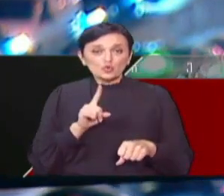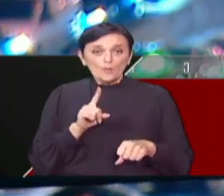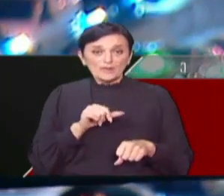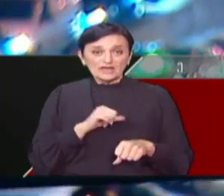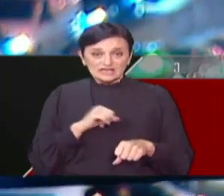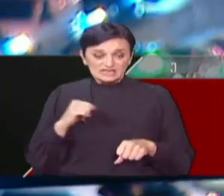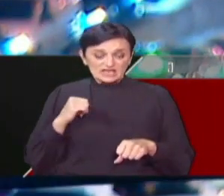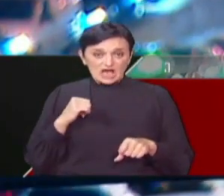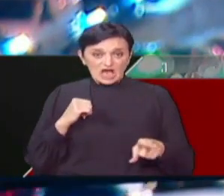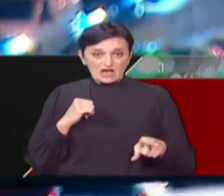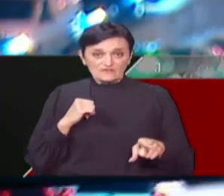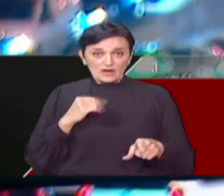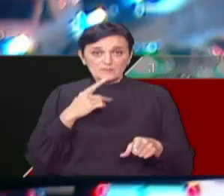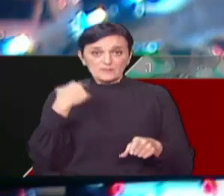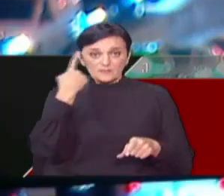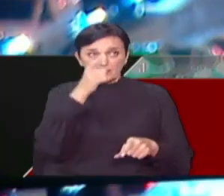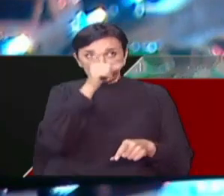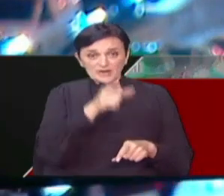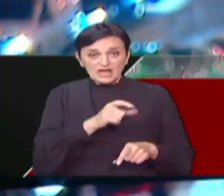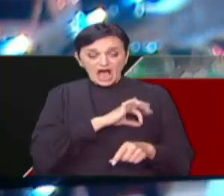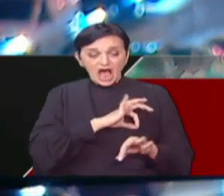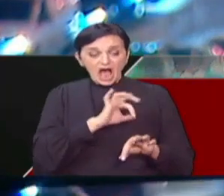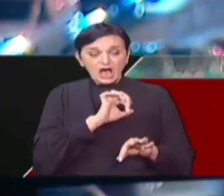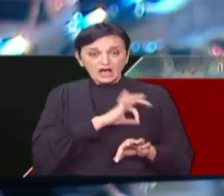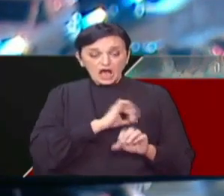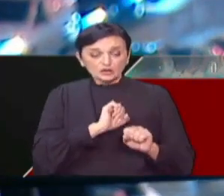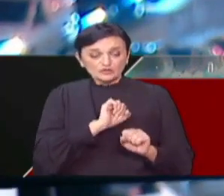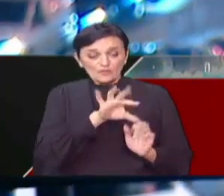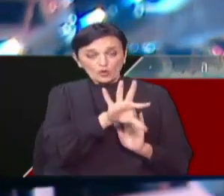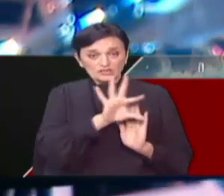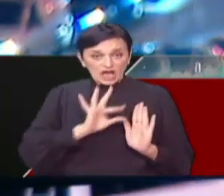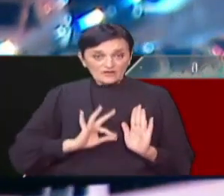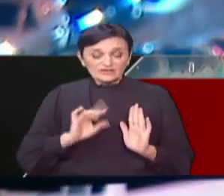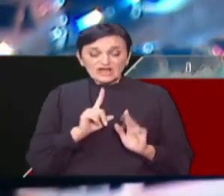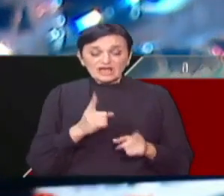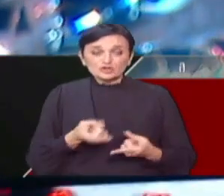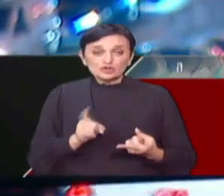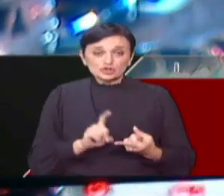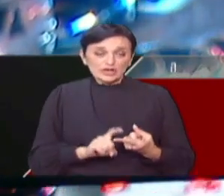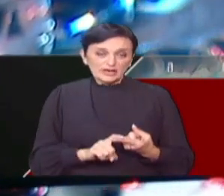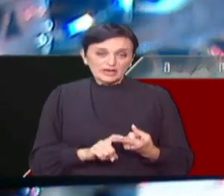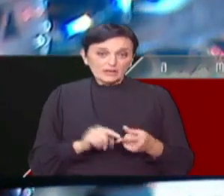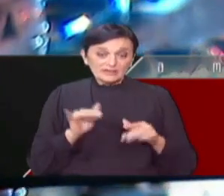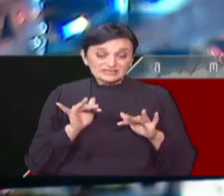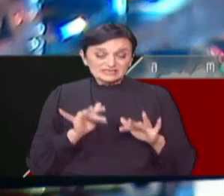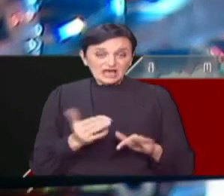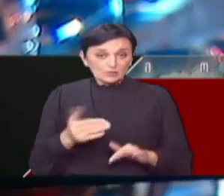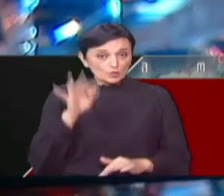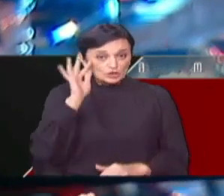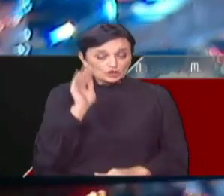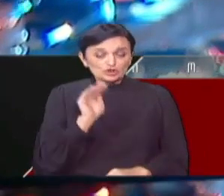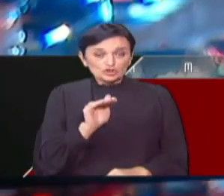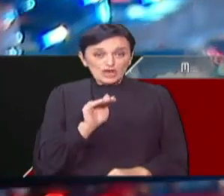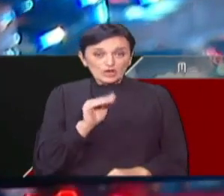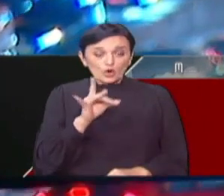თავად ნახოს პირადი ადვოკატი და აიყვანოს. რაც შეეხება ამ საქმეს, შეგახსენებთ,